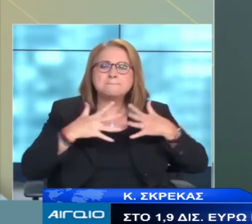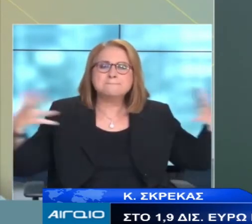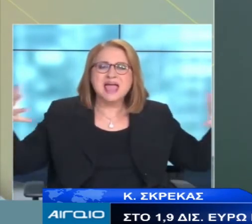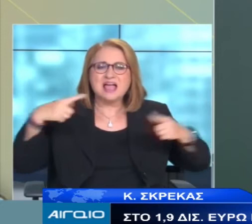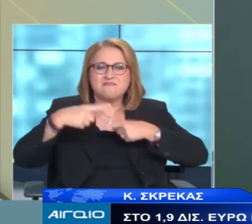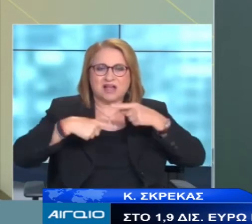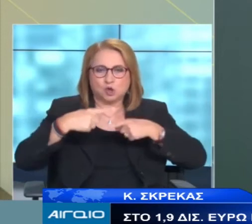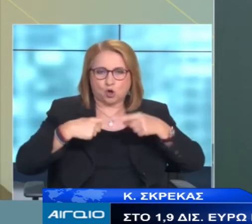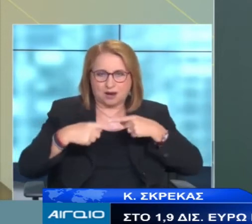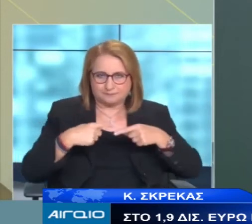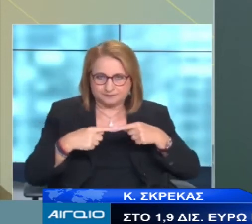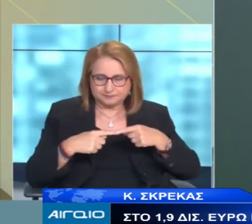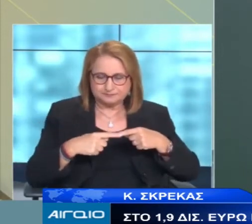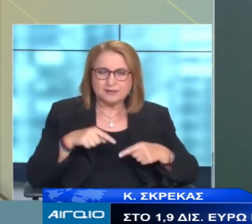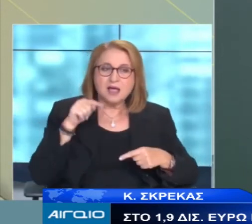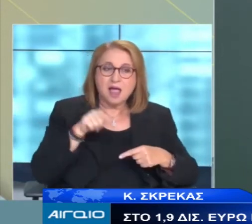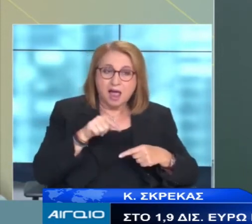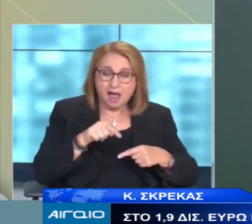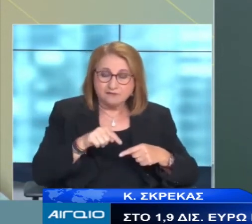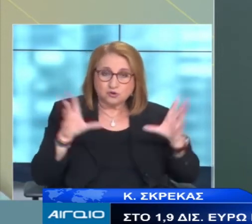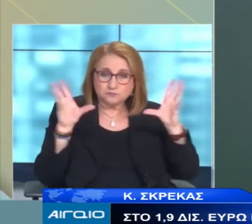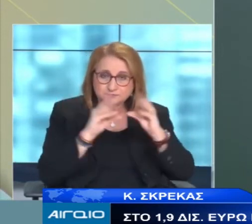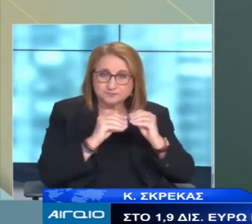αύξησης. Το μέτρο αυτό αφορά σε